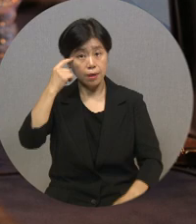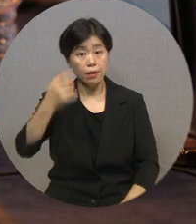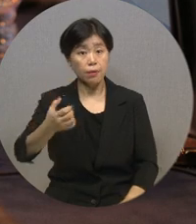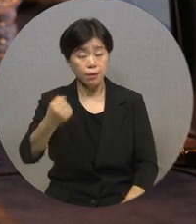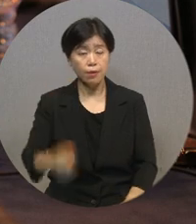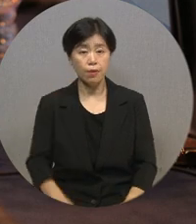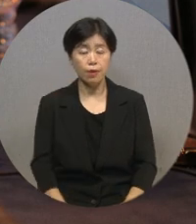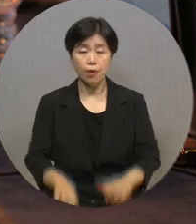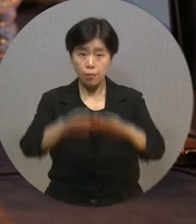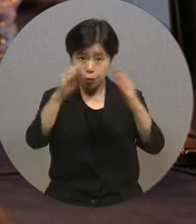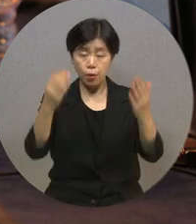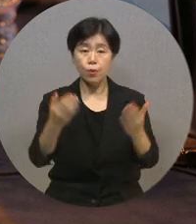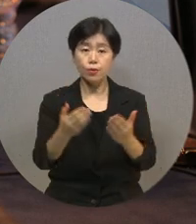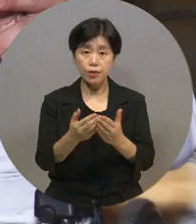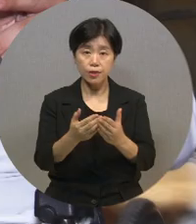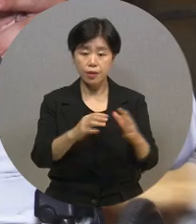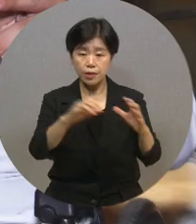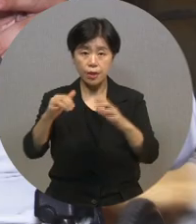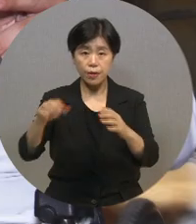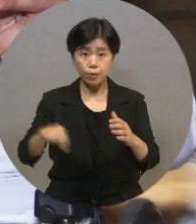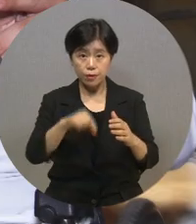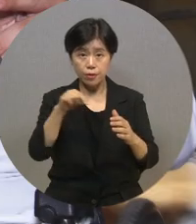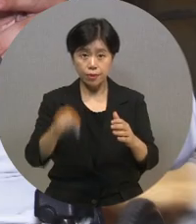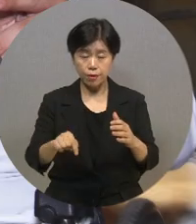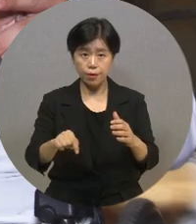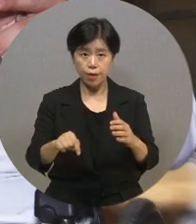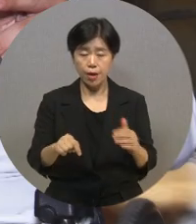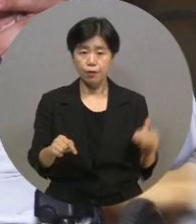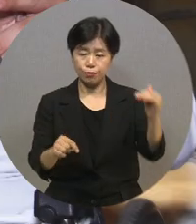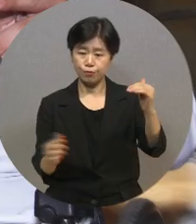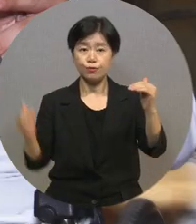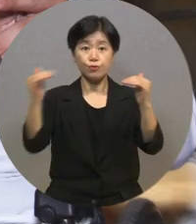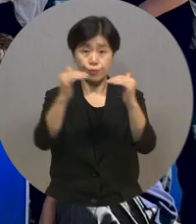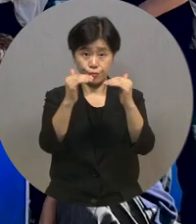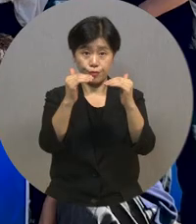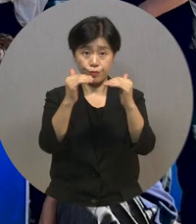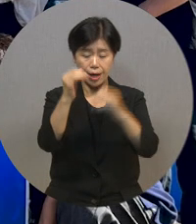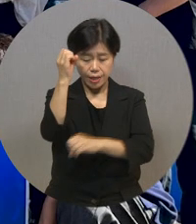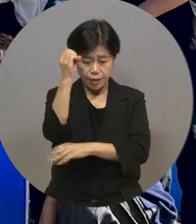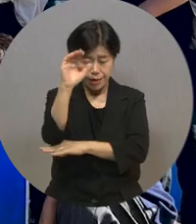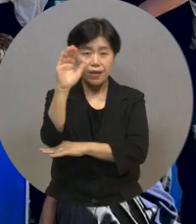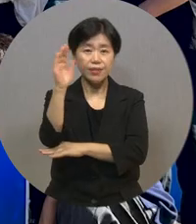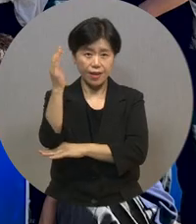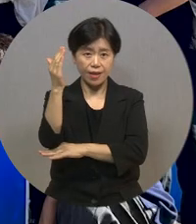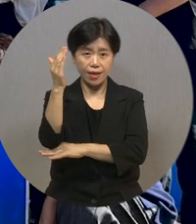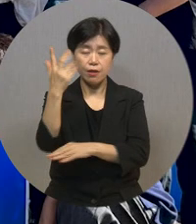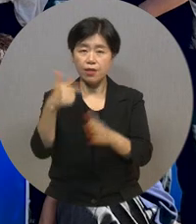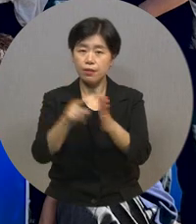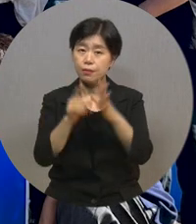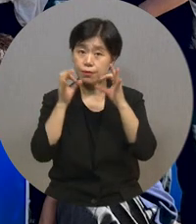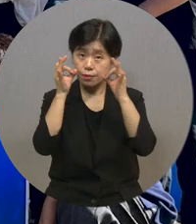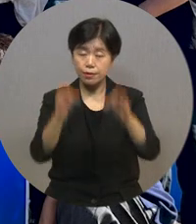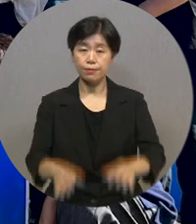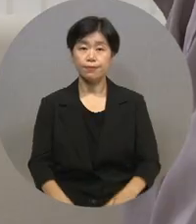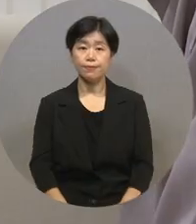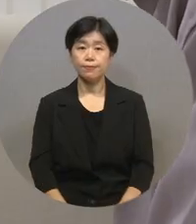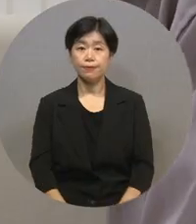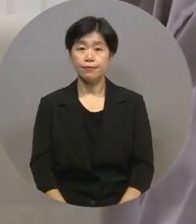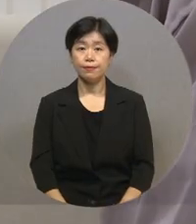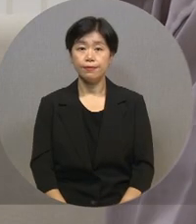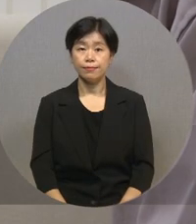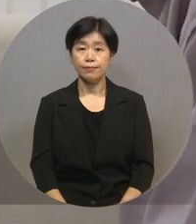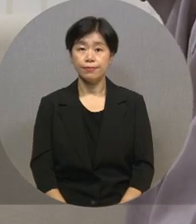영역에서 장애인과 비장애인이 함께 동시대를 살아가는 기반 마련에 집중하는 모습입니다.